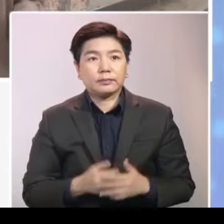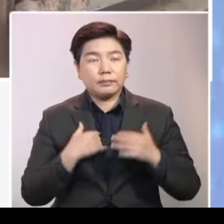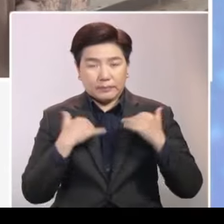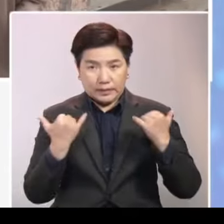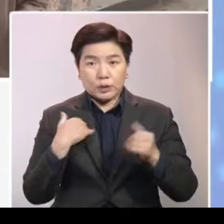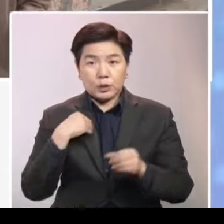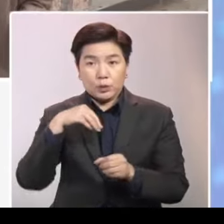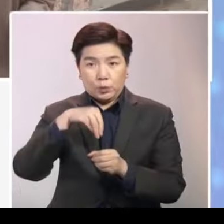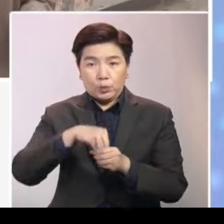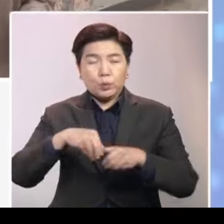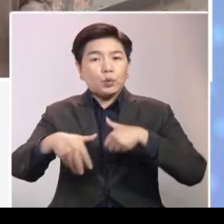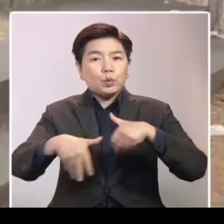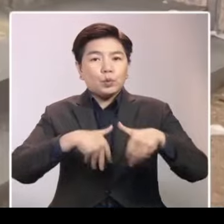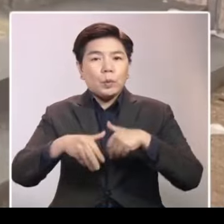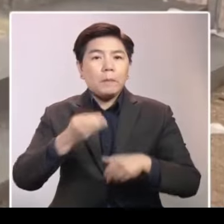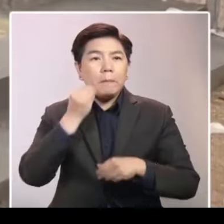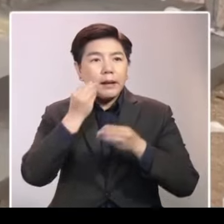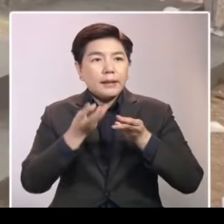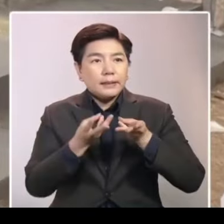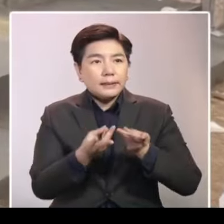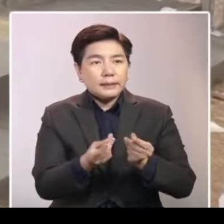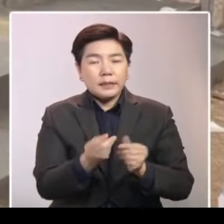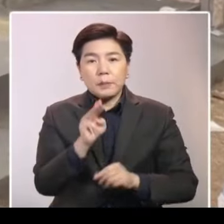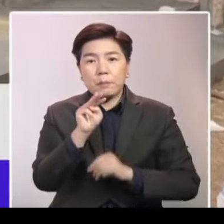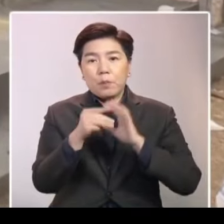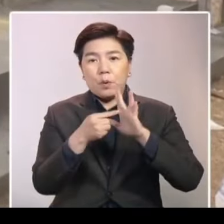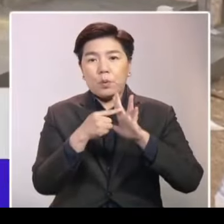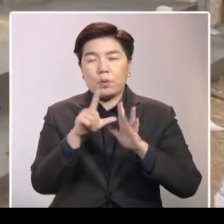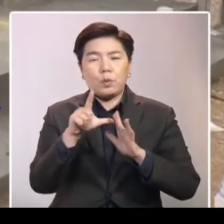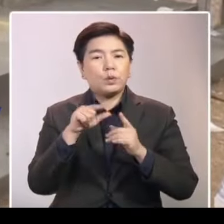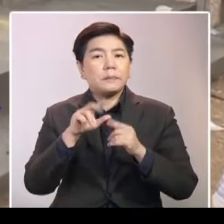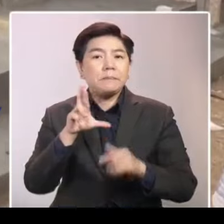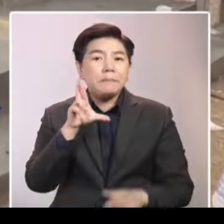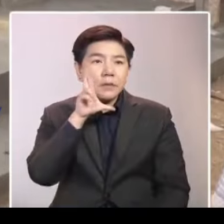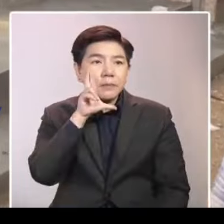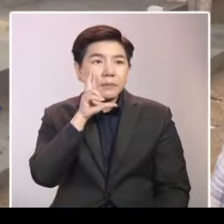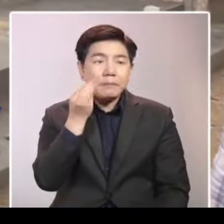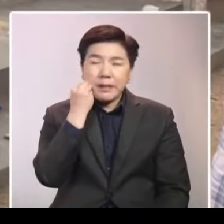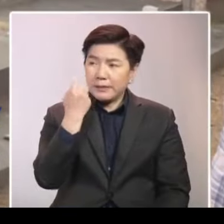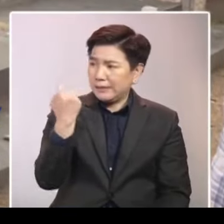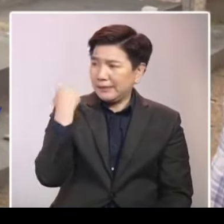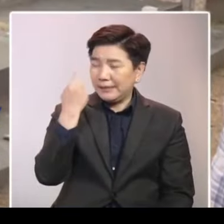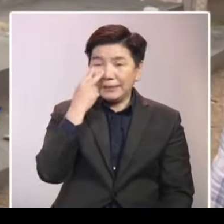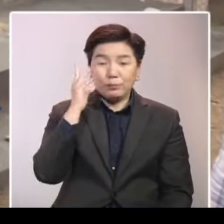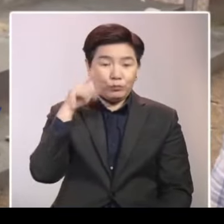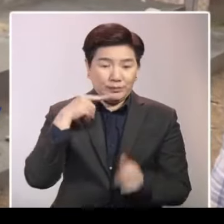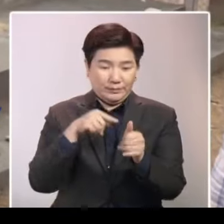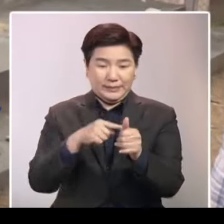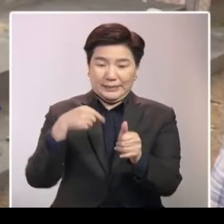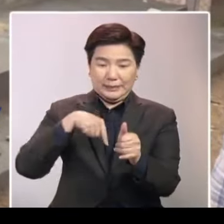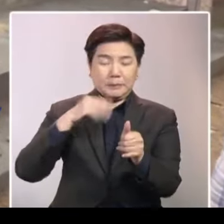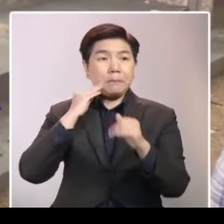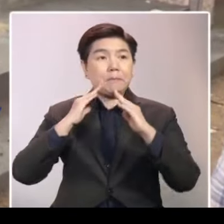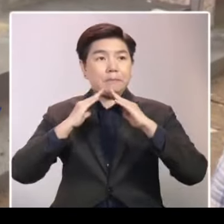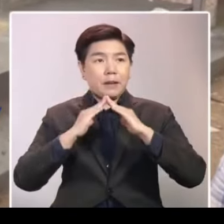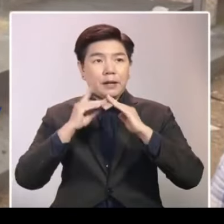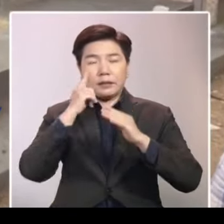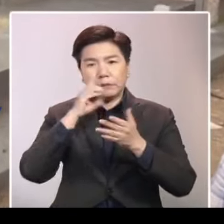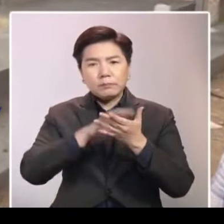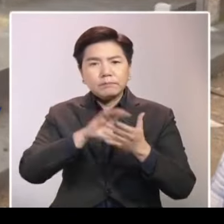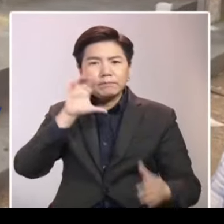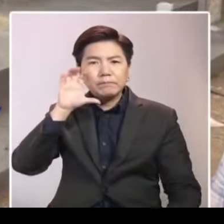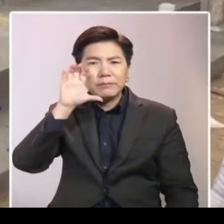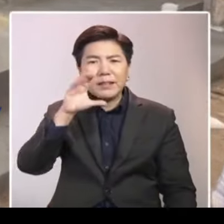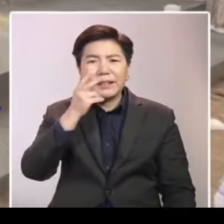ค่ะตอนนี้ดิฉันอยู่ที่ชุมชนบ้านทรายมูลอำเภอแม่ริมนะคะซึ่งหลังดิฉันนี้นะคะก็คือเป็นบ้านหนึ่งหลังค่ะที่แชร์กันในโ